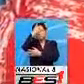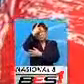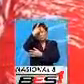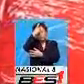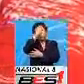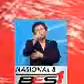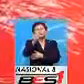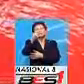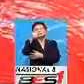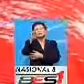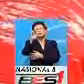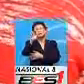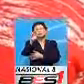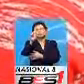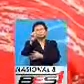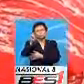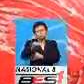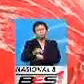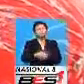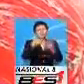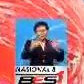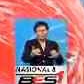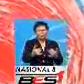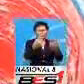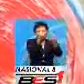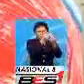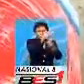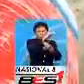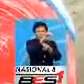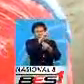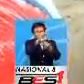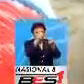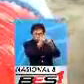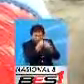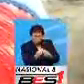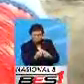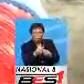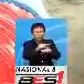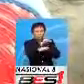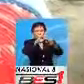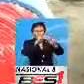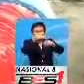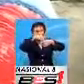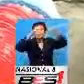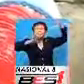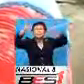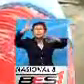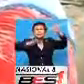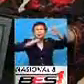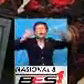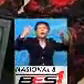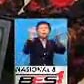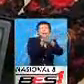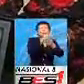Datuk Nasrun Datuk mansor ketika ini berdasarkan statistik mcmc menunjukkan pengguna internet di negara ini adalah